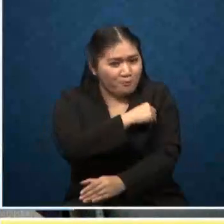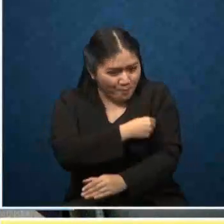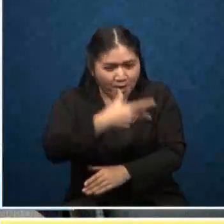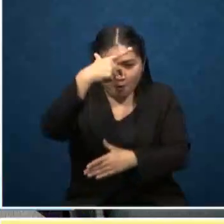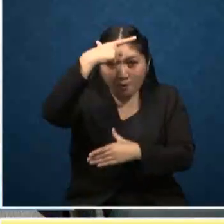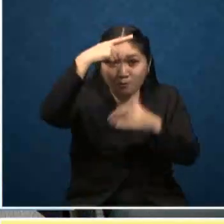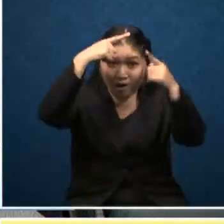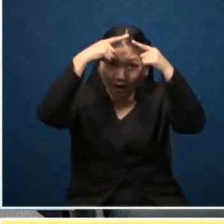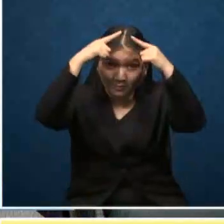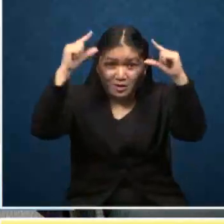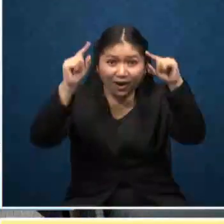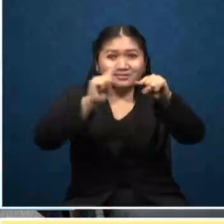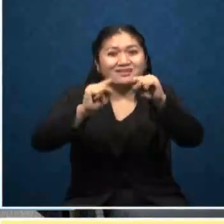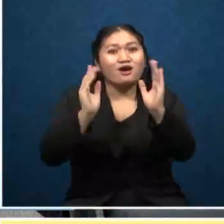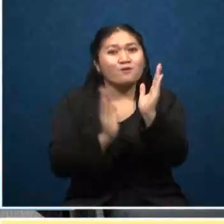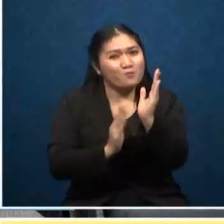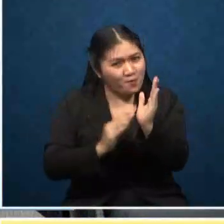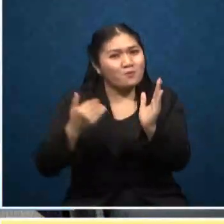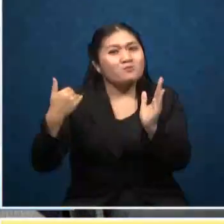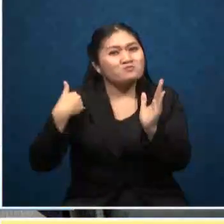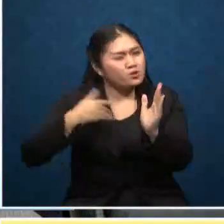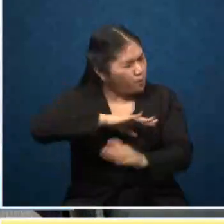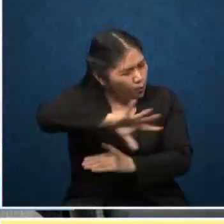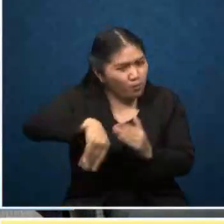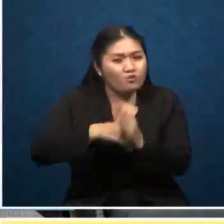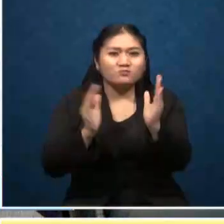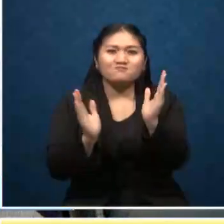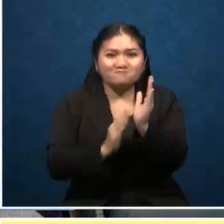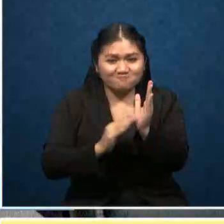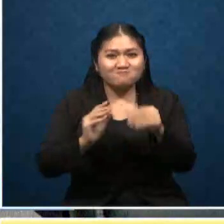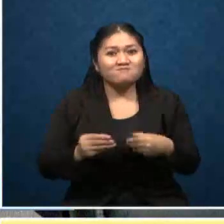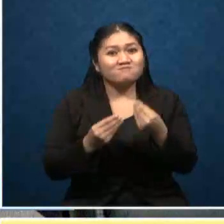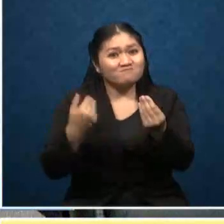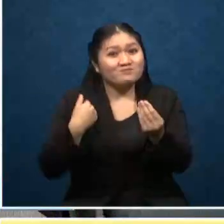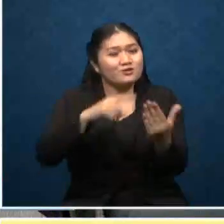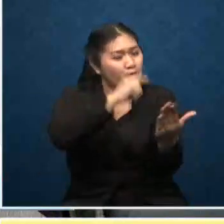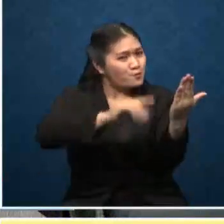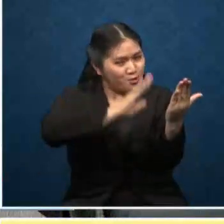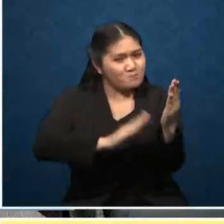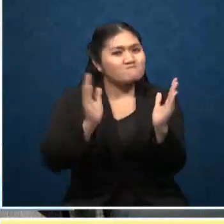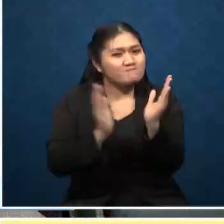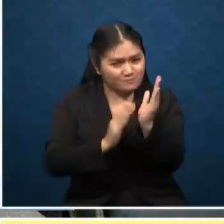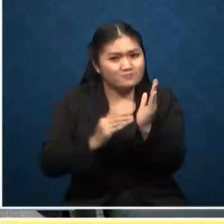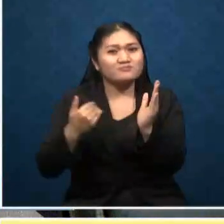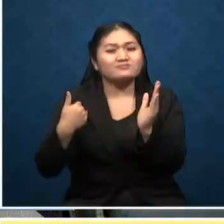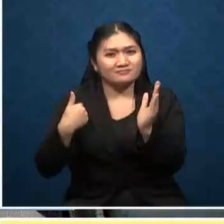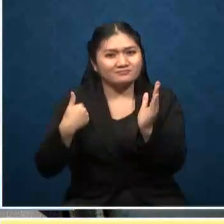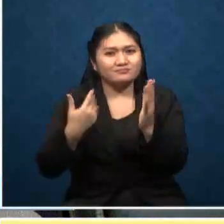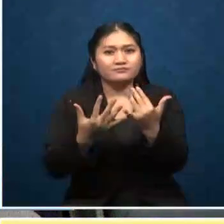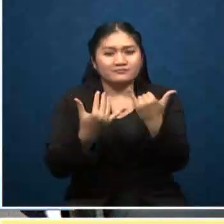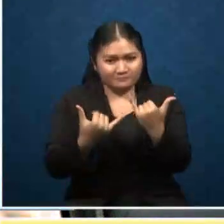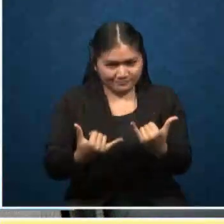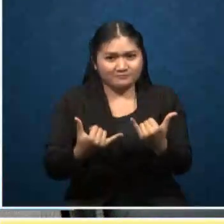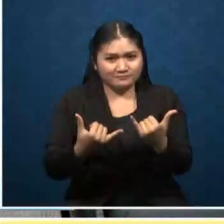บุคละกร สาศุก ดานหนาทั้งหมดเขาทำกทประเทศนะครับในวัี้